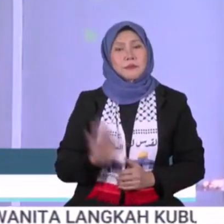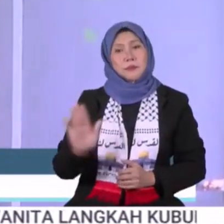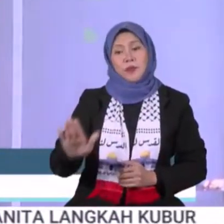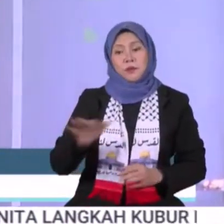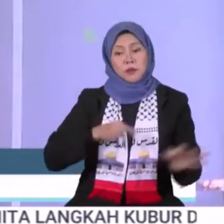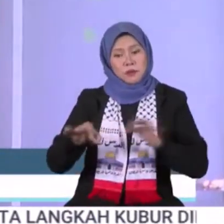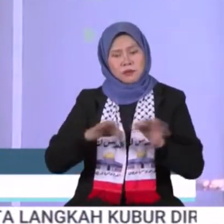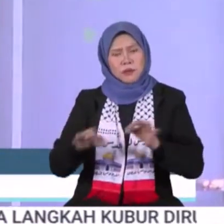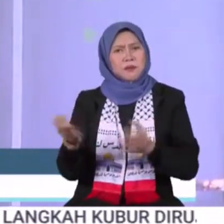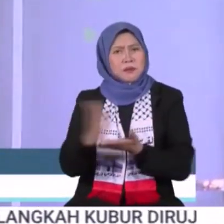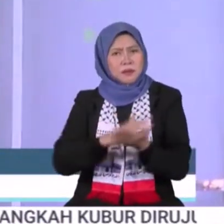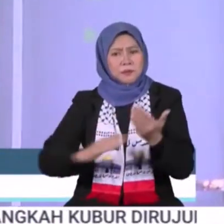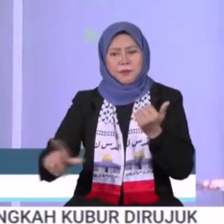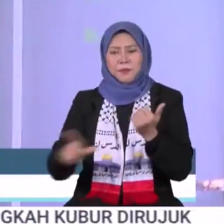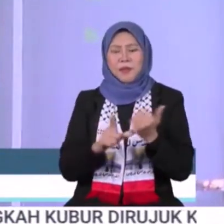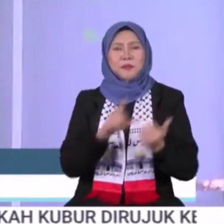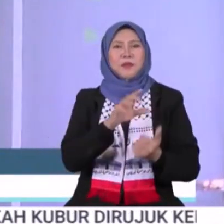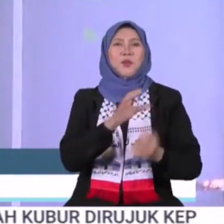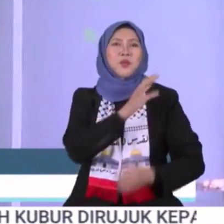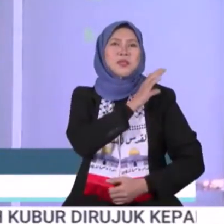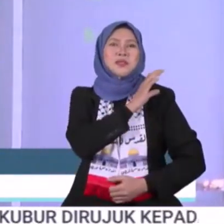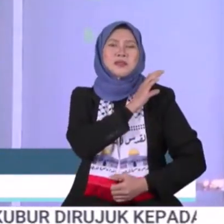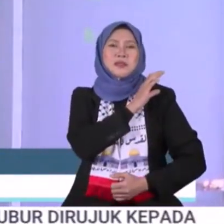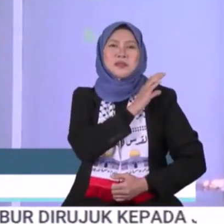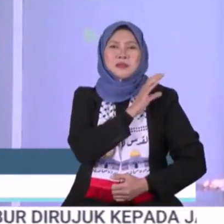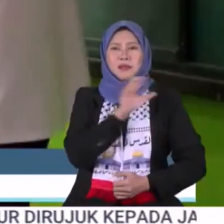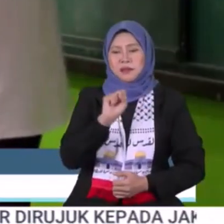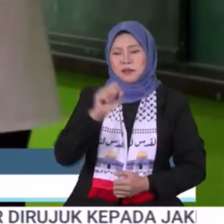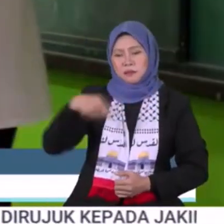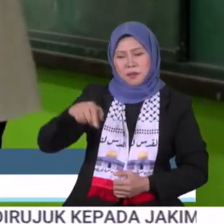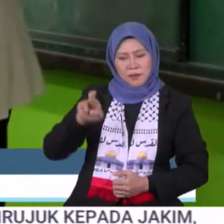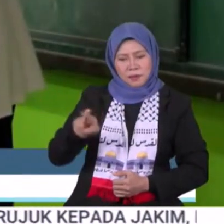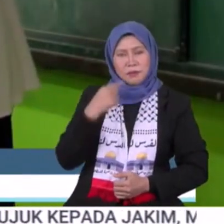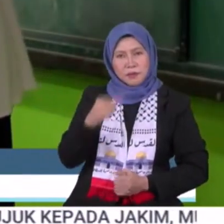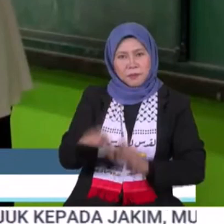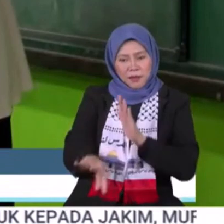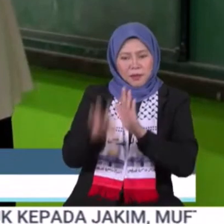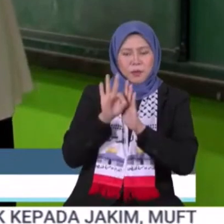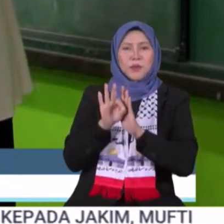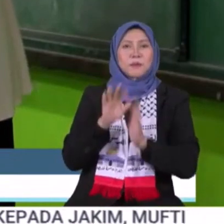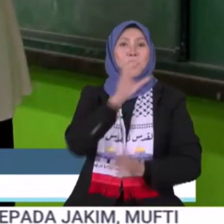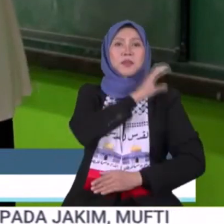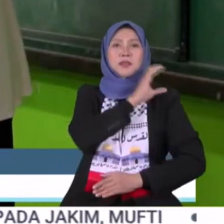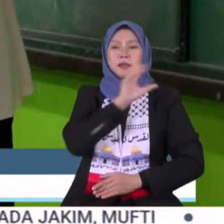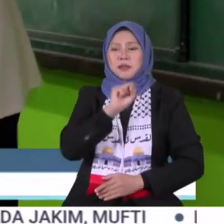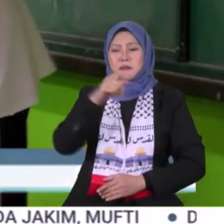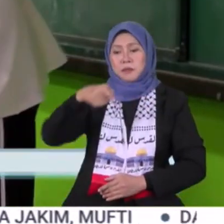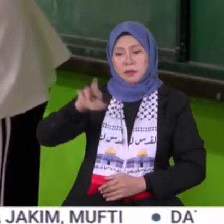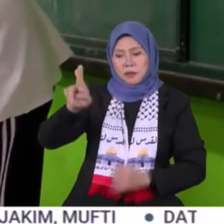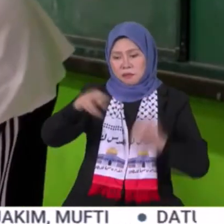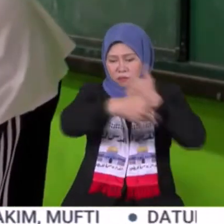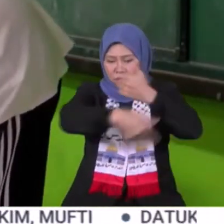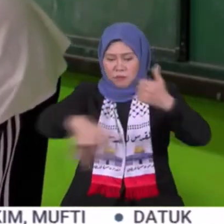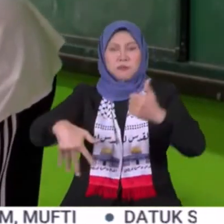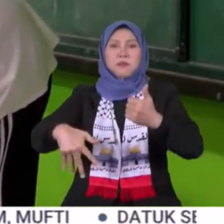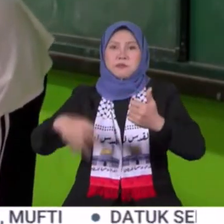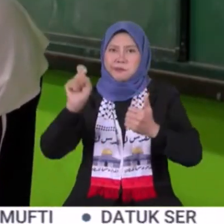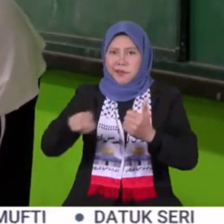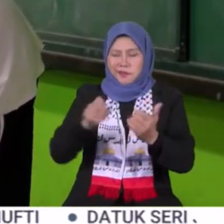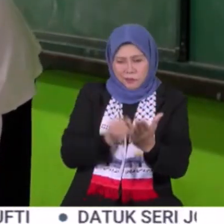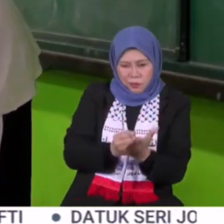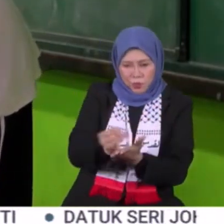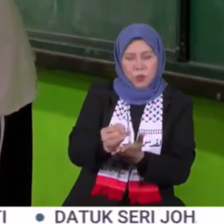Beliau mengulas gesaan Timbalan Pengerusi SPR Azmi Syarum agar pelantikan pengerusi SPR dan anggotanya dilaksana lebih